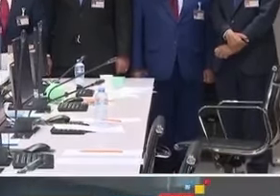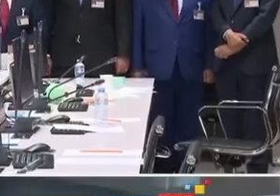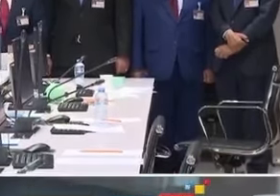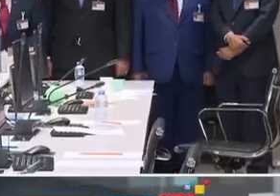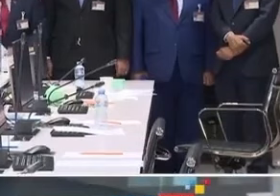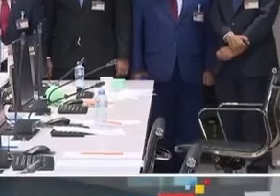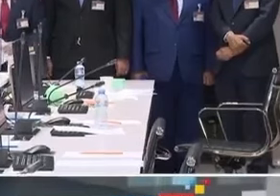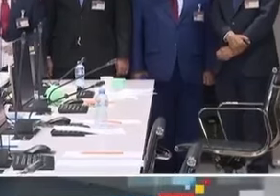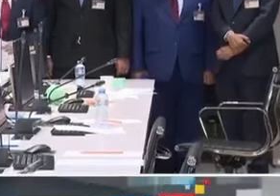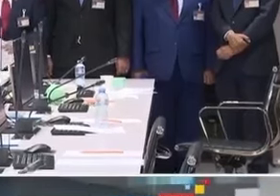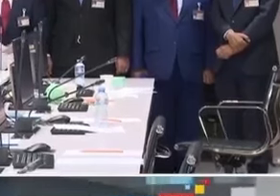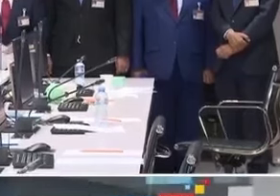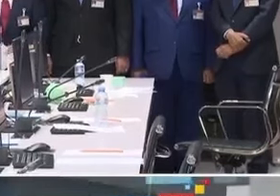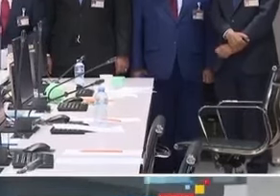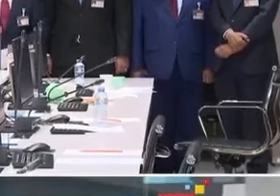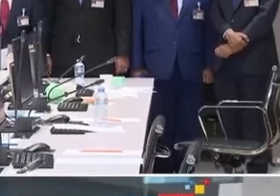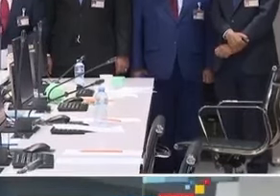เอาออกจากตำแหน่ง